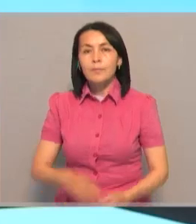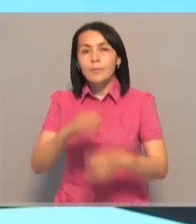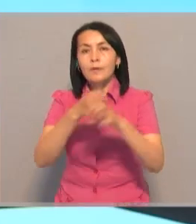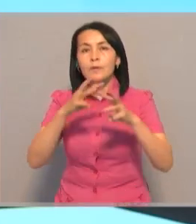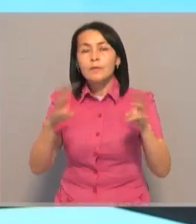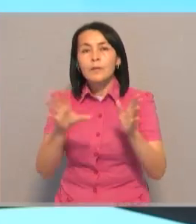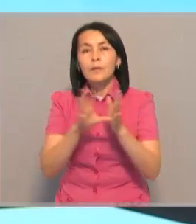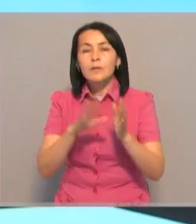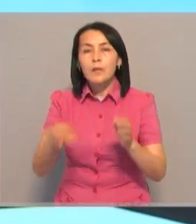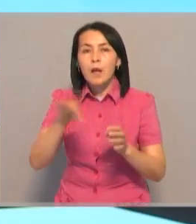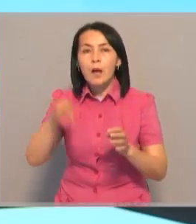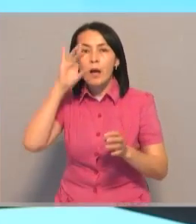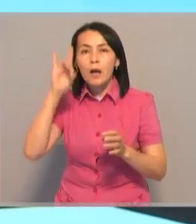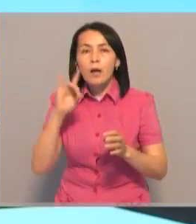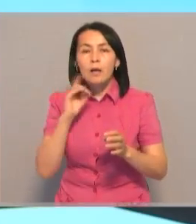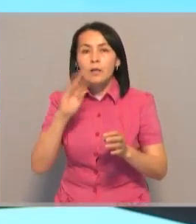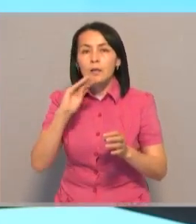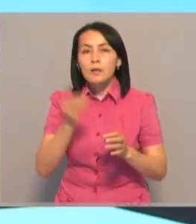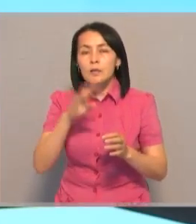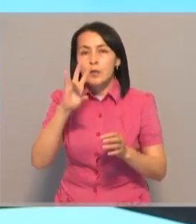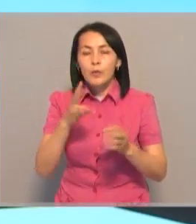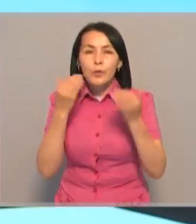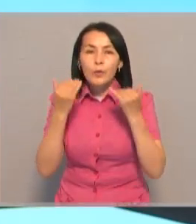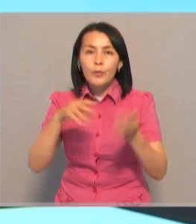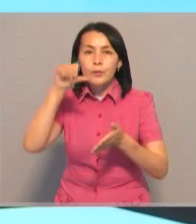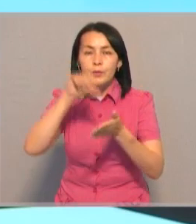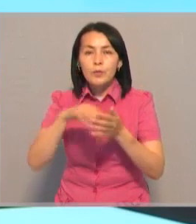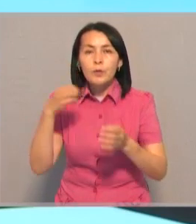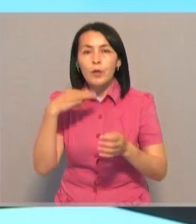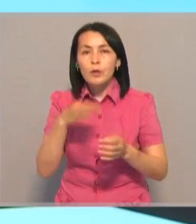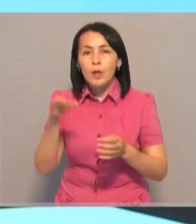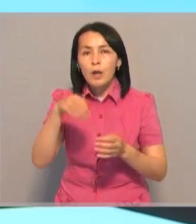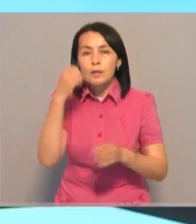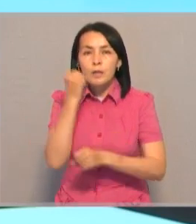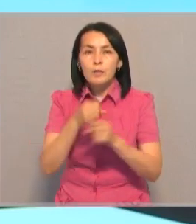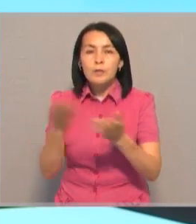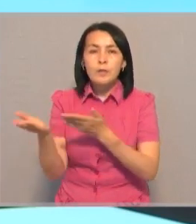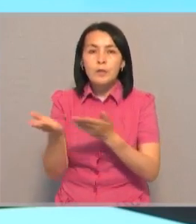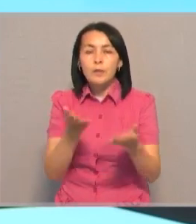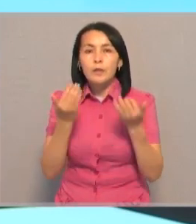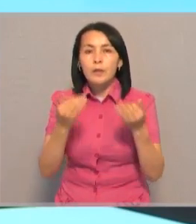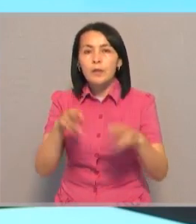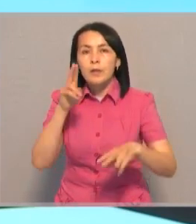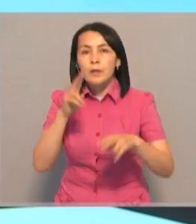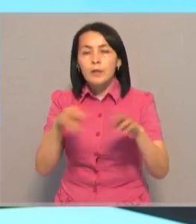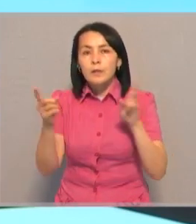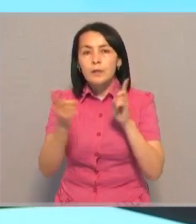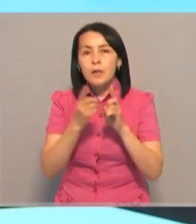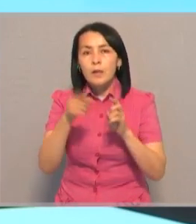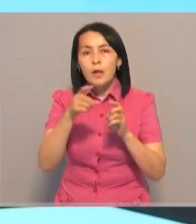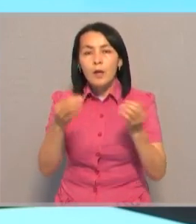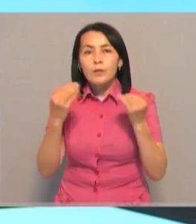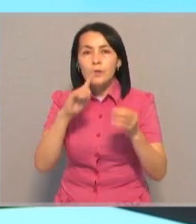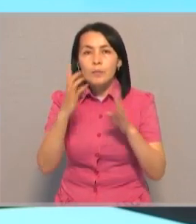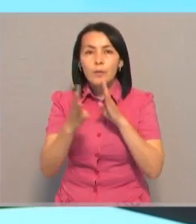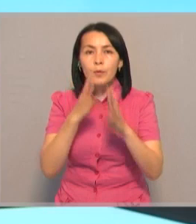Вице-министр энергетики Республики Казахстан Жандос Нурмагомедов посетил Туркестанскую область с рабочим визитом. Встретившись с населением региона, он в